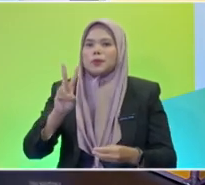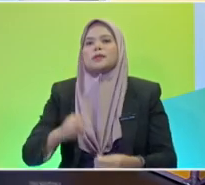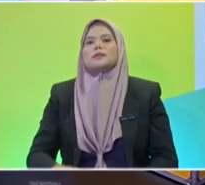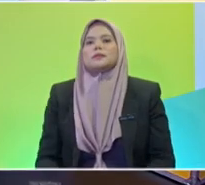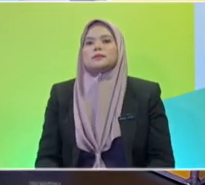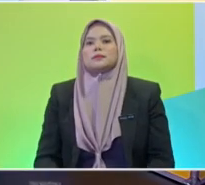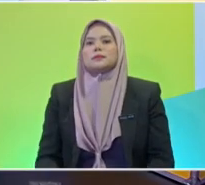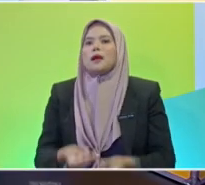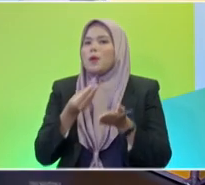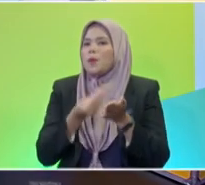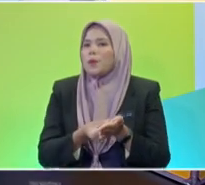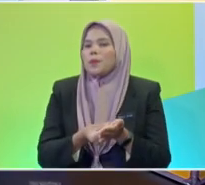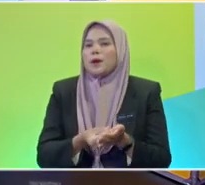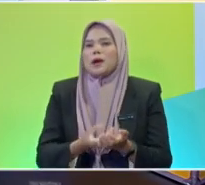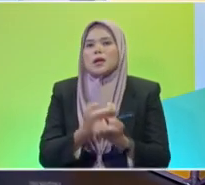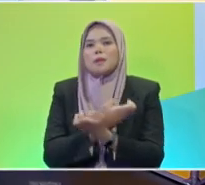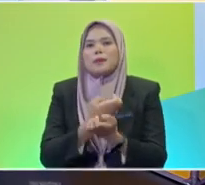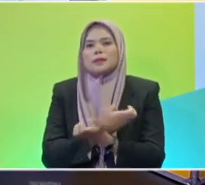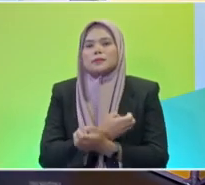uang emas